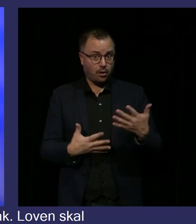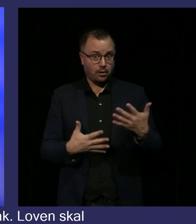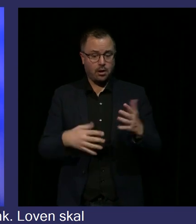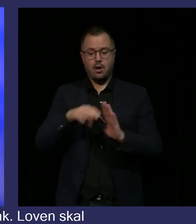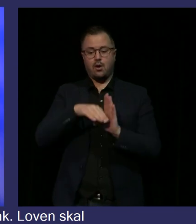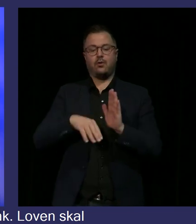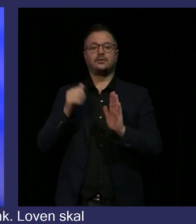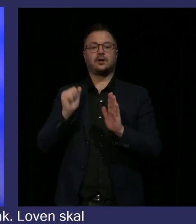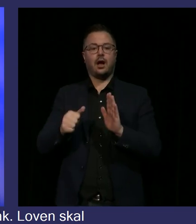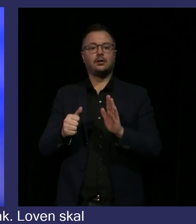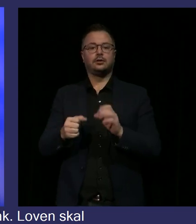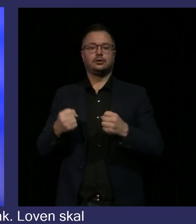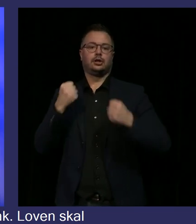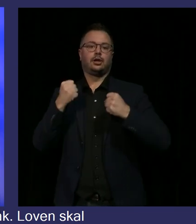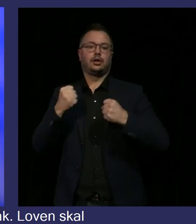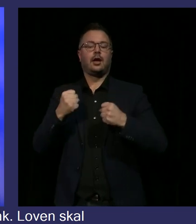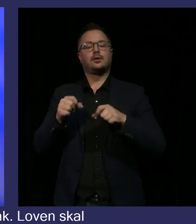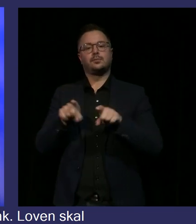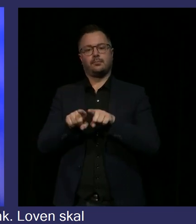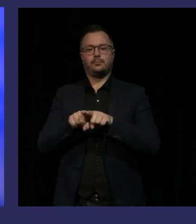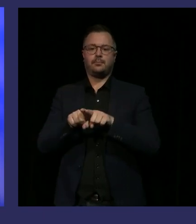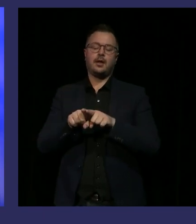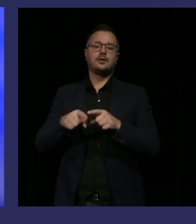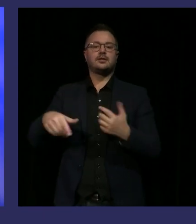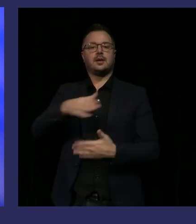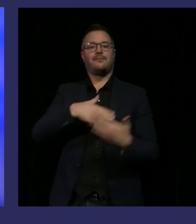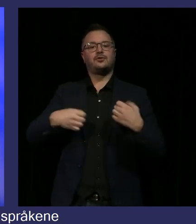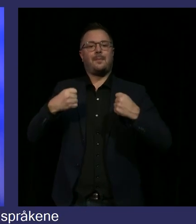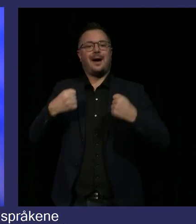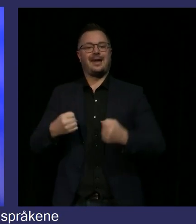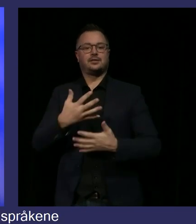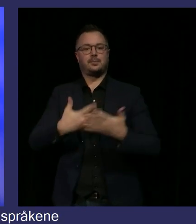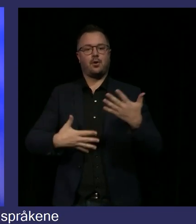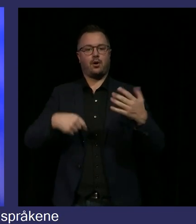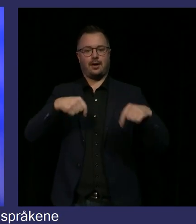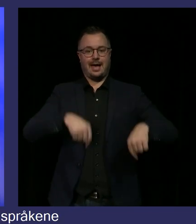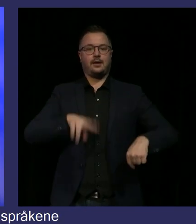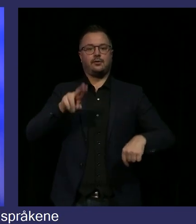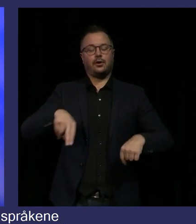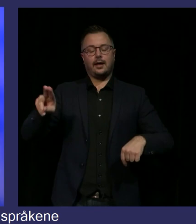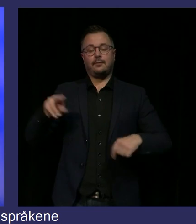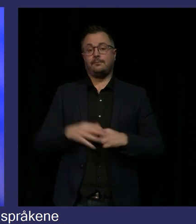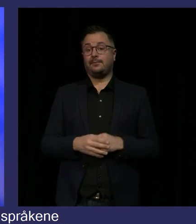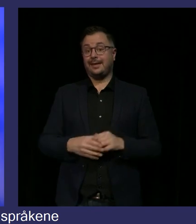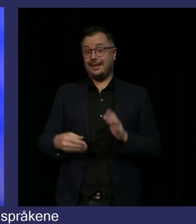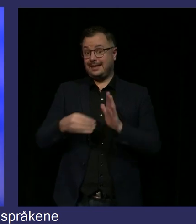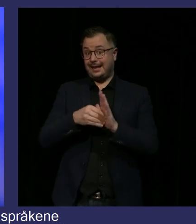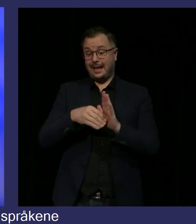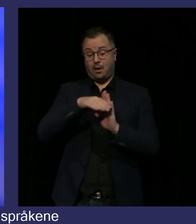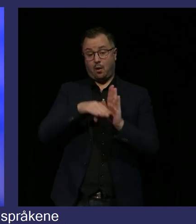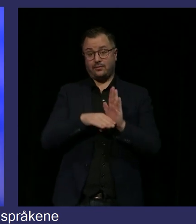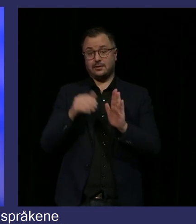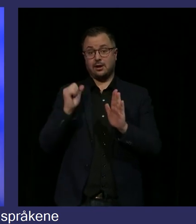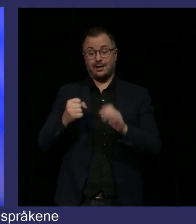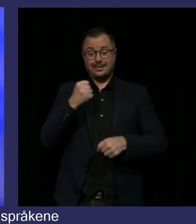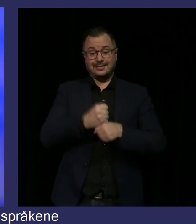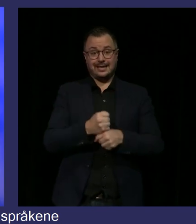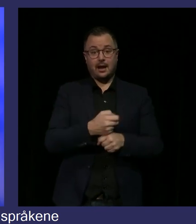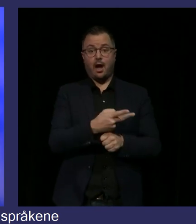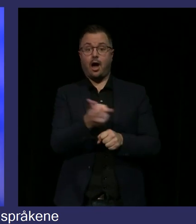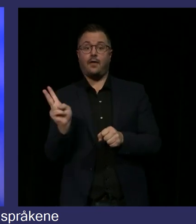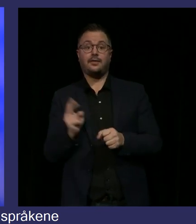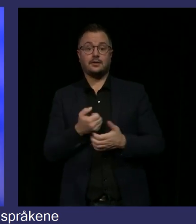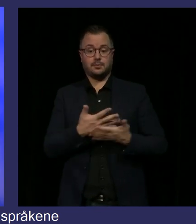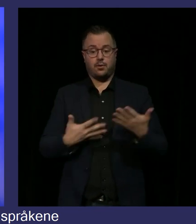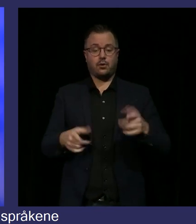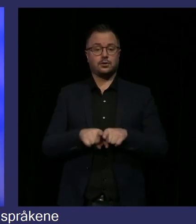som samfunnsbærende språk i Norge. I tillegg skal loven sikre de andre språkene som Norge